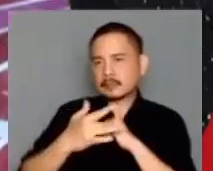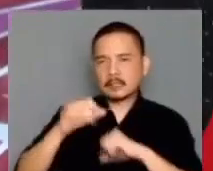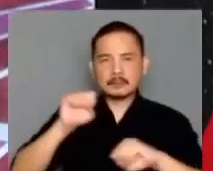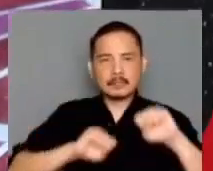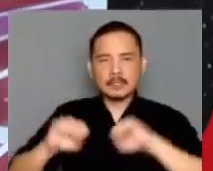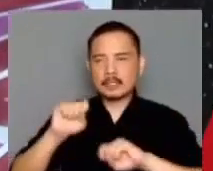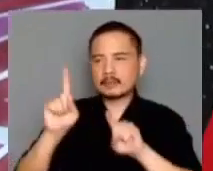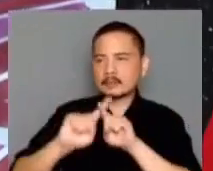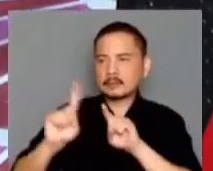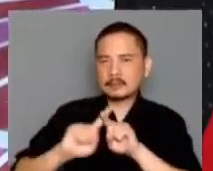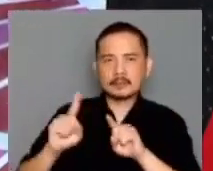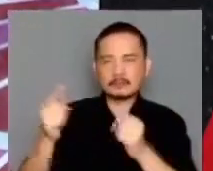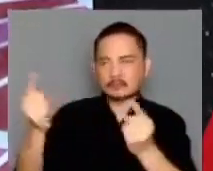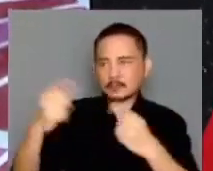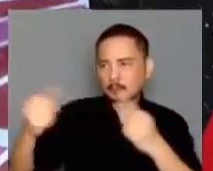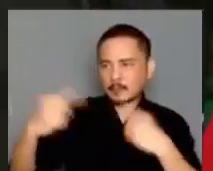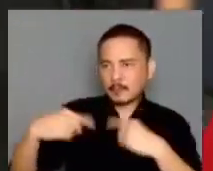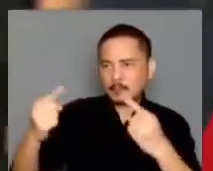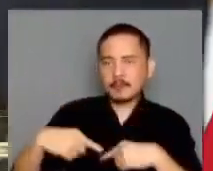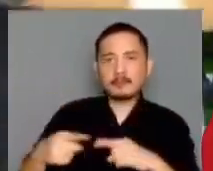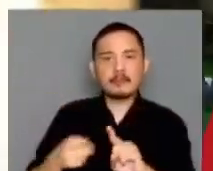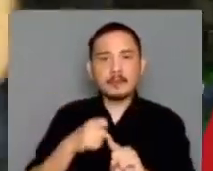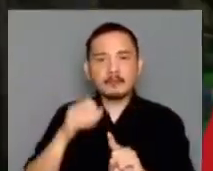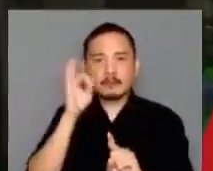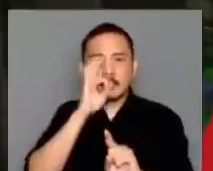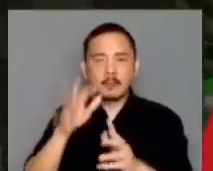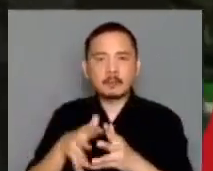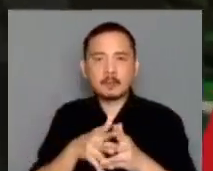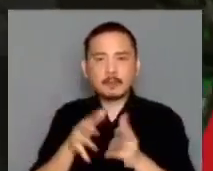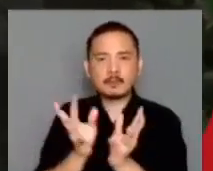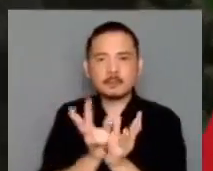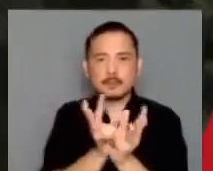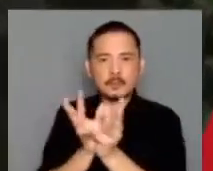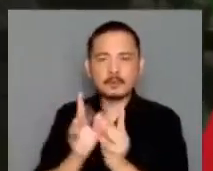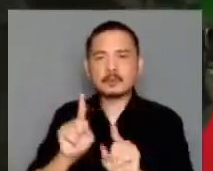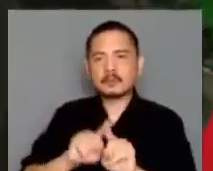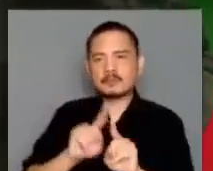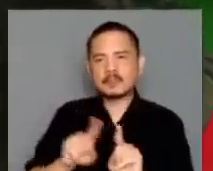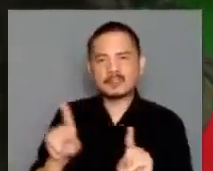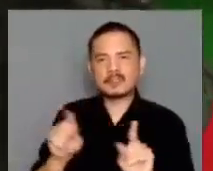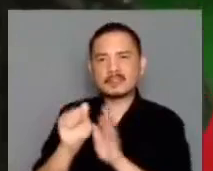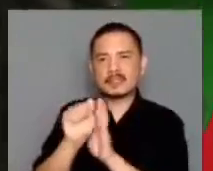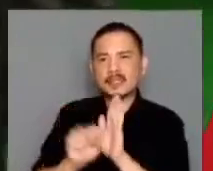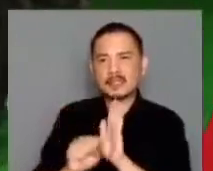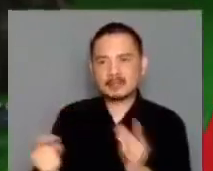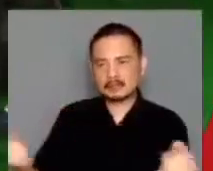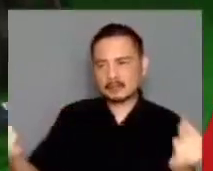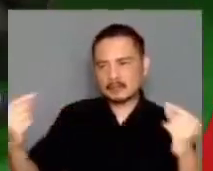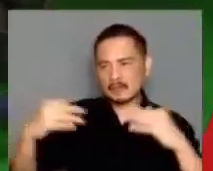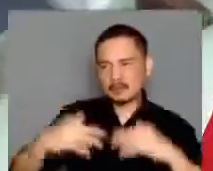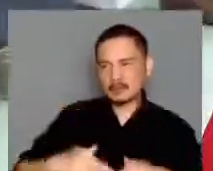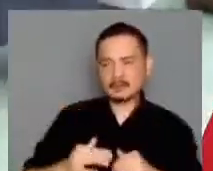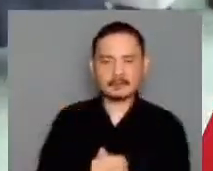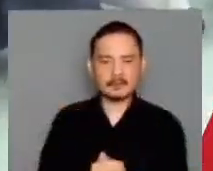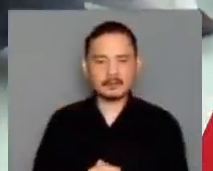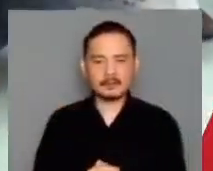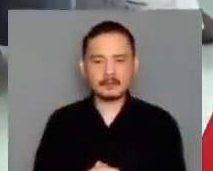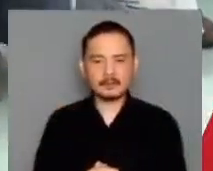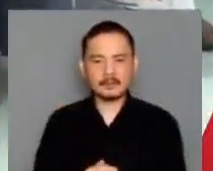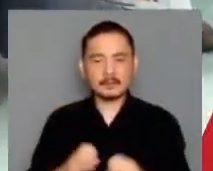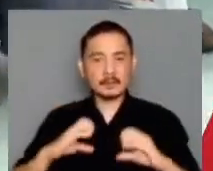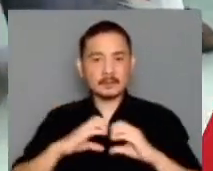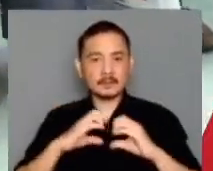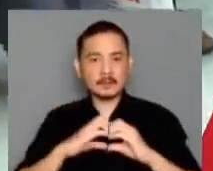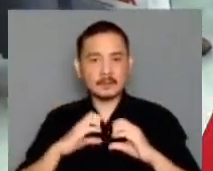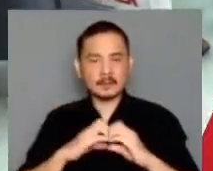sa Filipino-American communities mula sa 8 states. Inikot nila ang GMA Network kung saan ipinakita mga makabagong